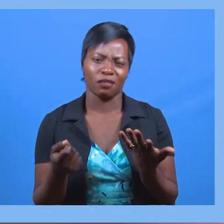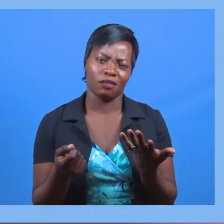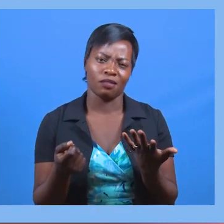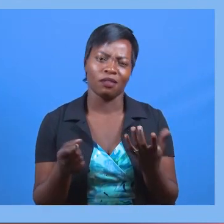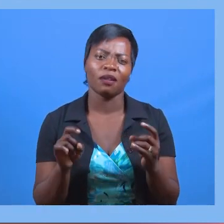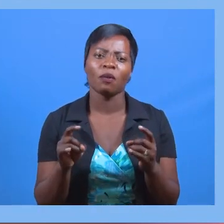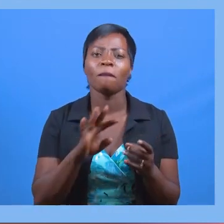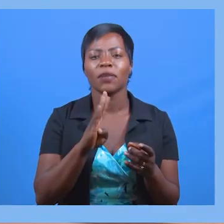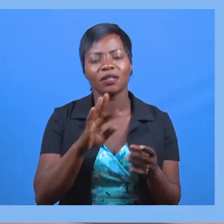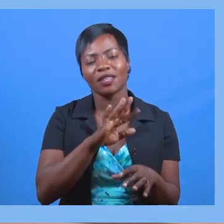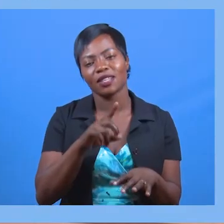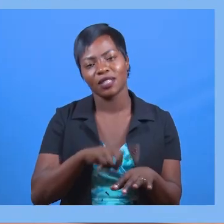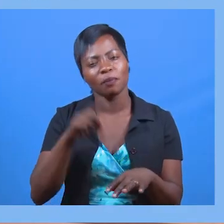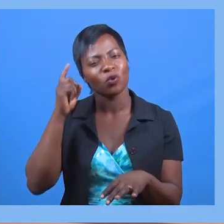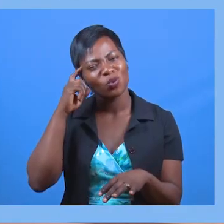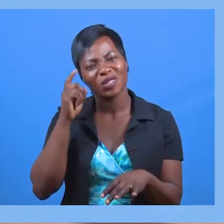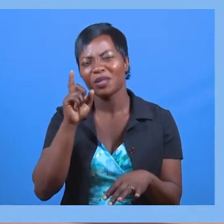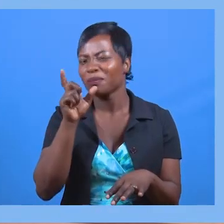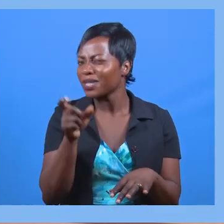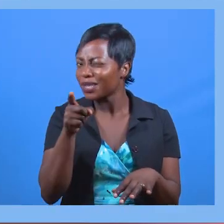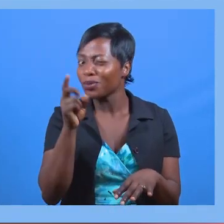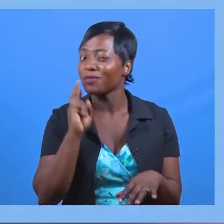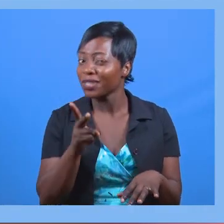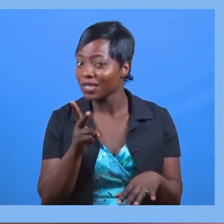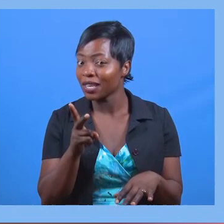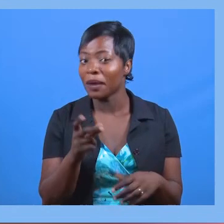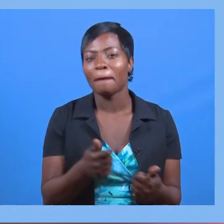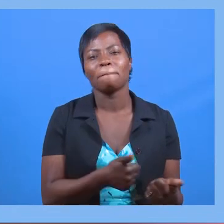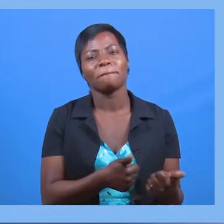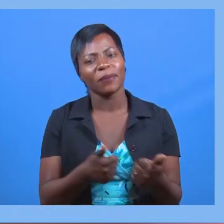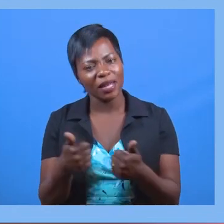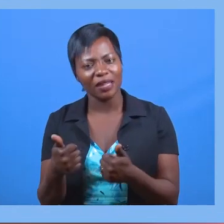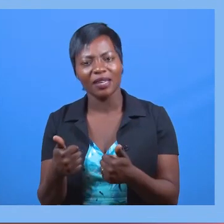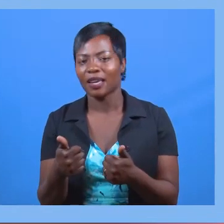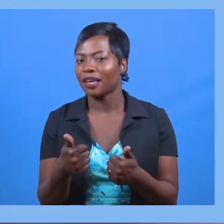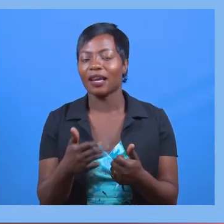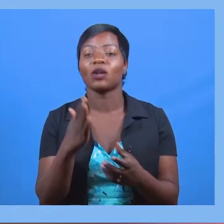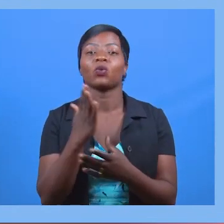asi dzimwe nguva dzecho tichinyatsoziva kuti ninga akangouya pano chete, kana kuti tochita chipatapata